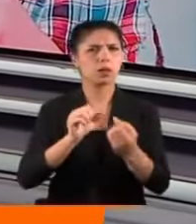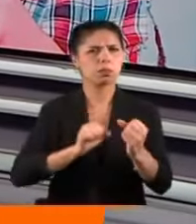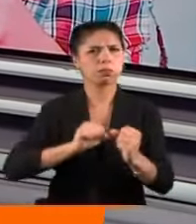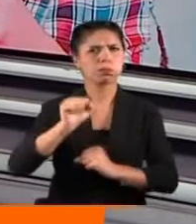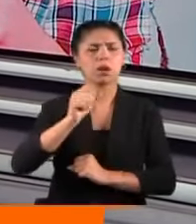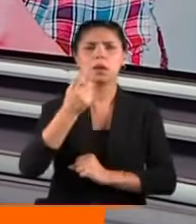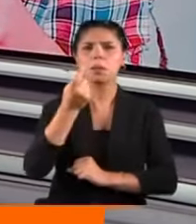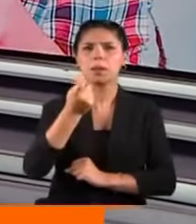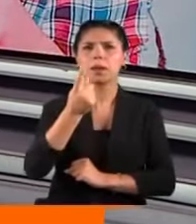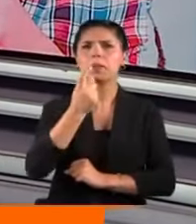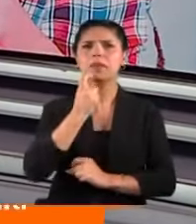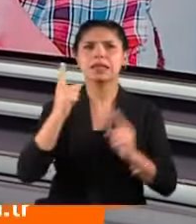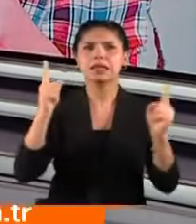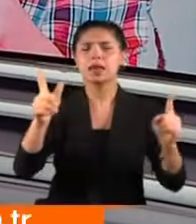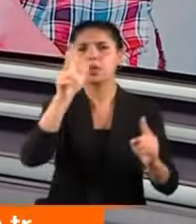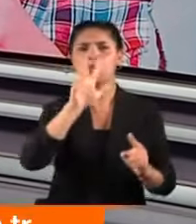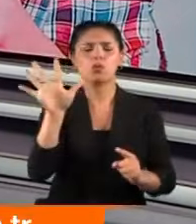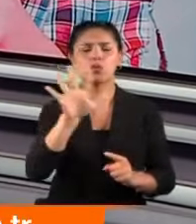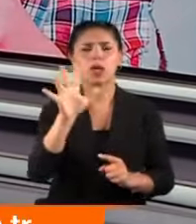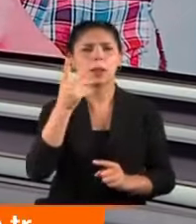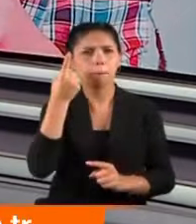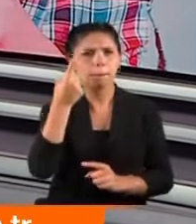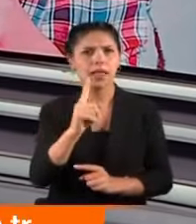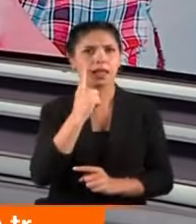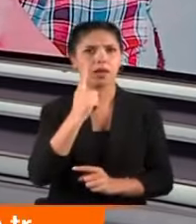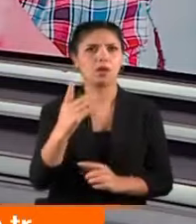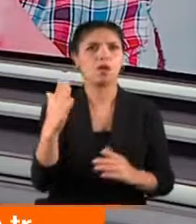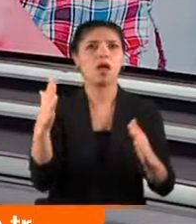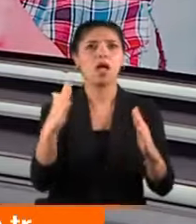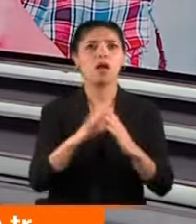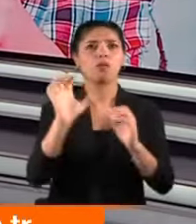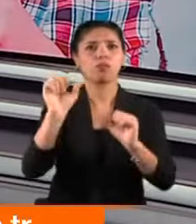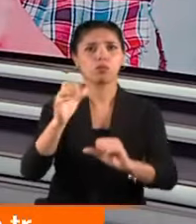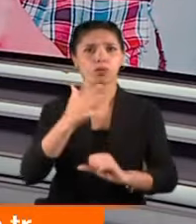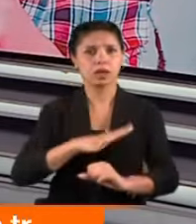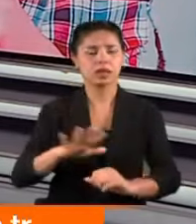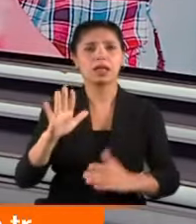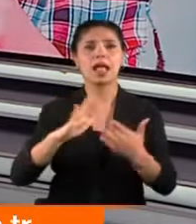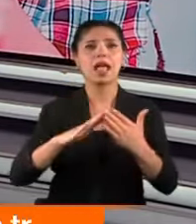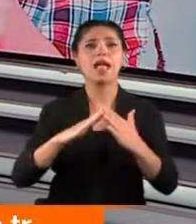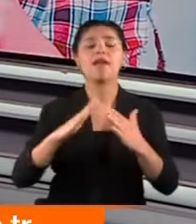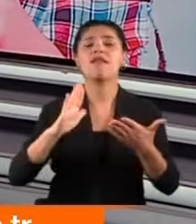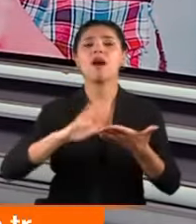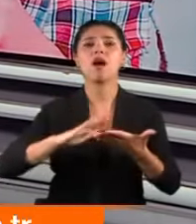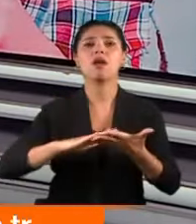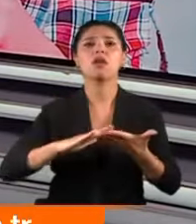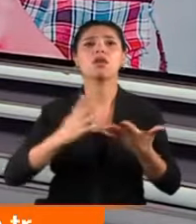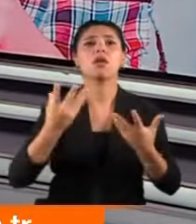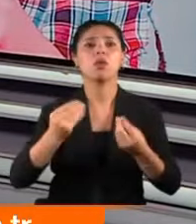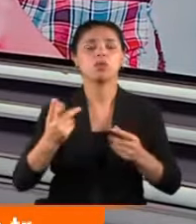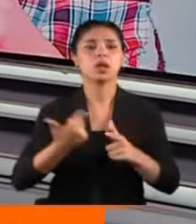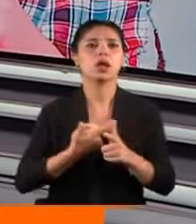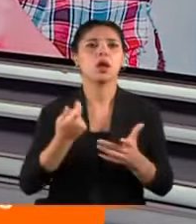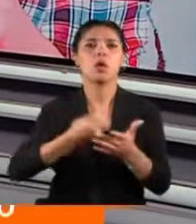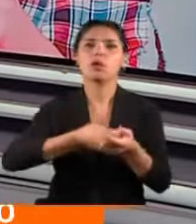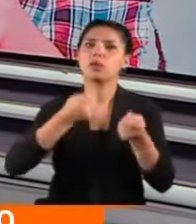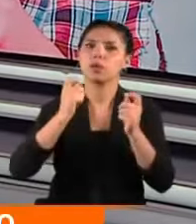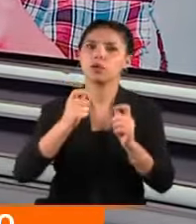Rakam yıllık 350 bin liraya kadar çıkıyor. Eve çıkmak isteyenler ise ev arkadaşı olmadan kirayı karşılayamıyorlar ya